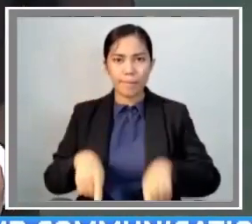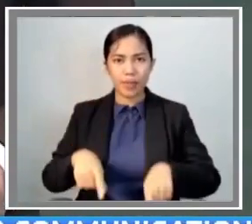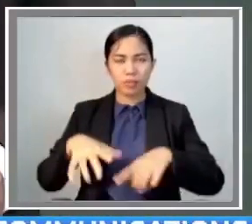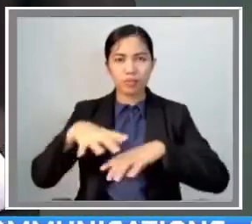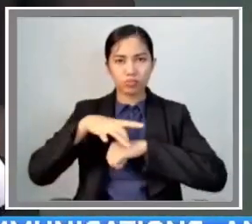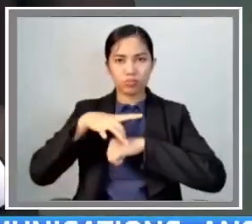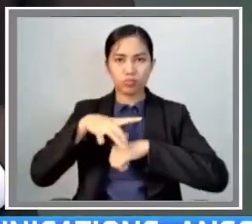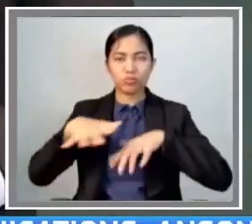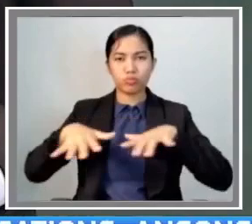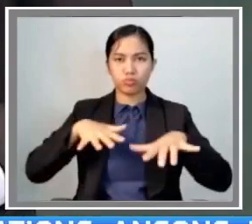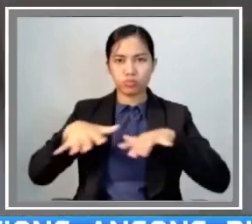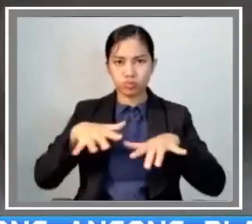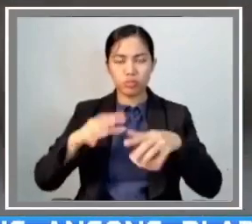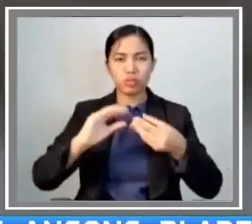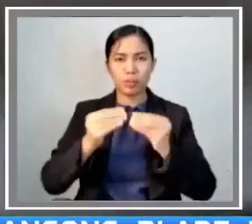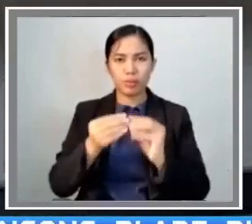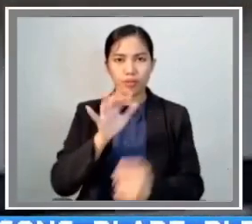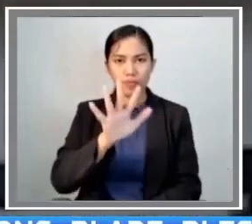pagyanig.